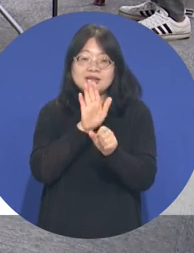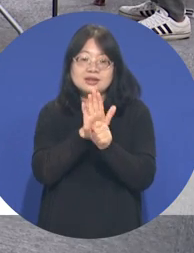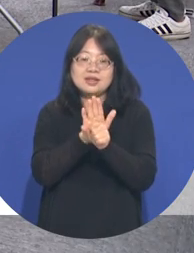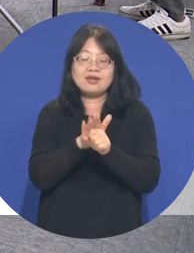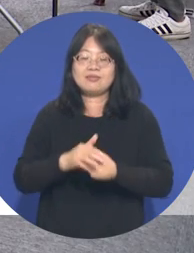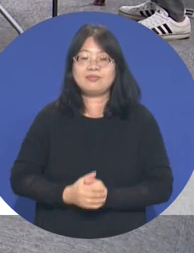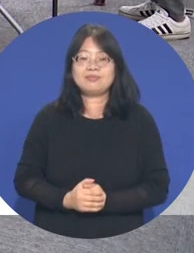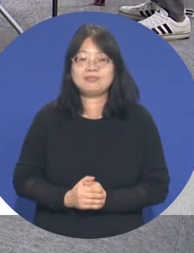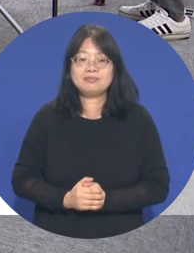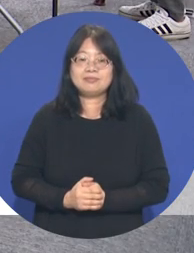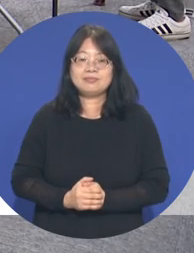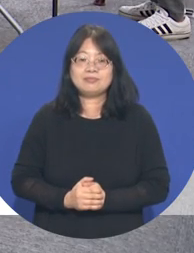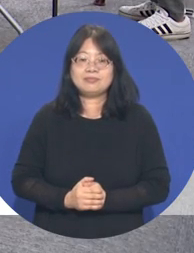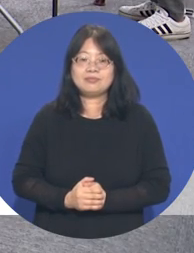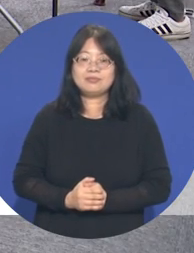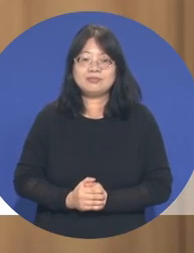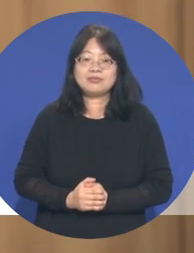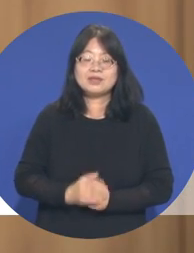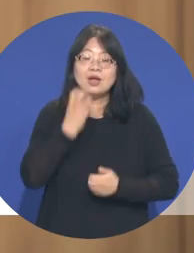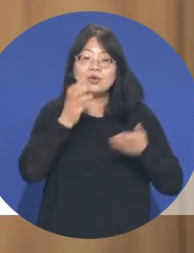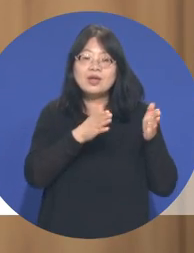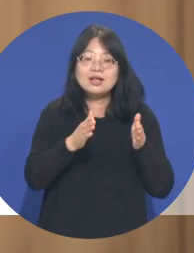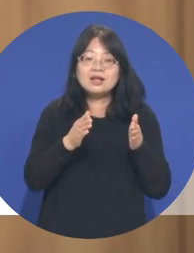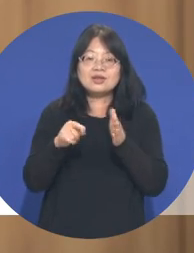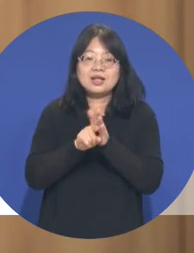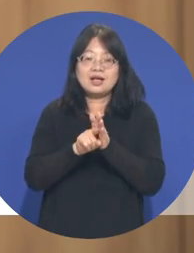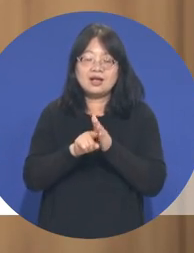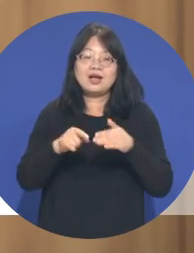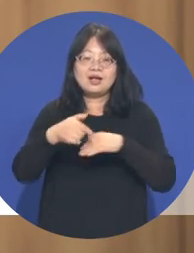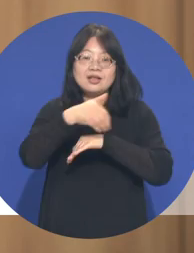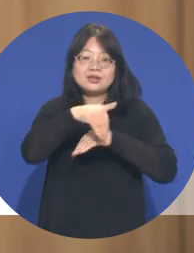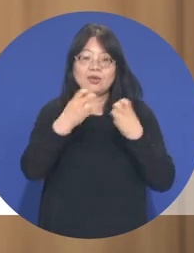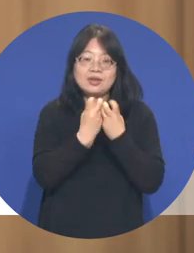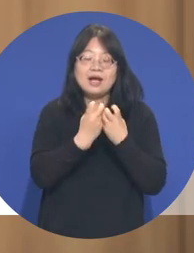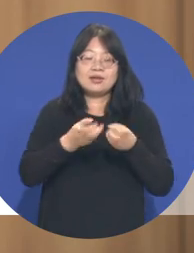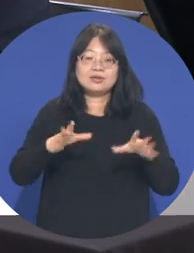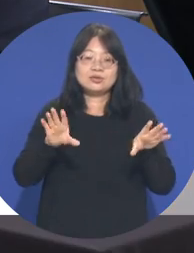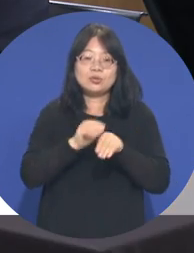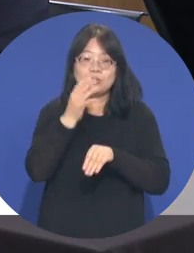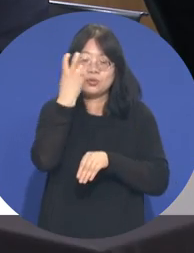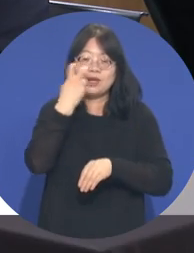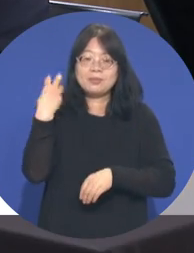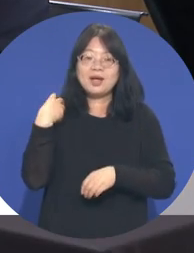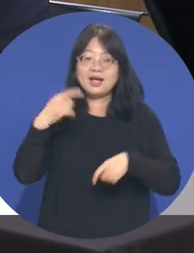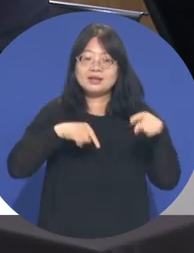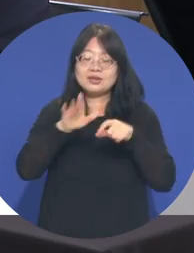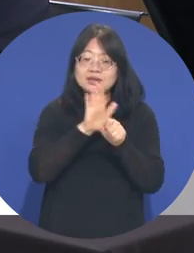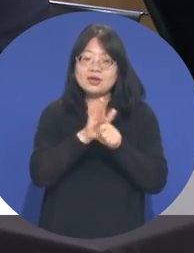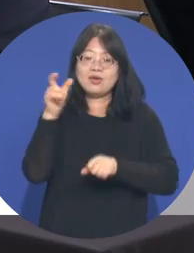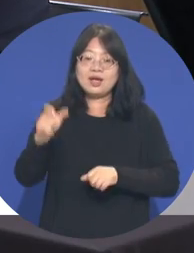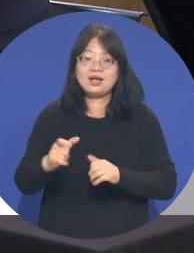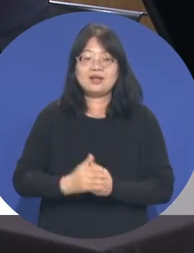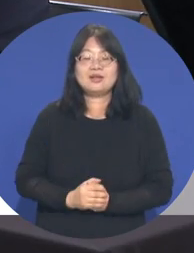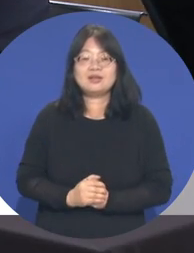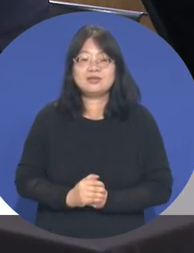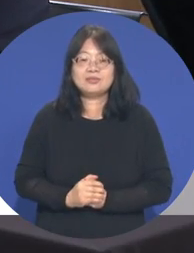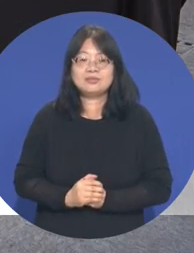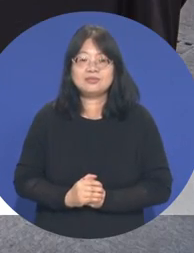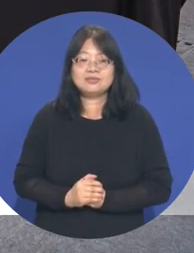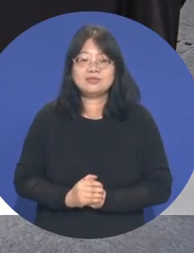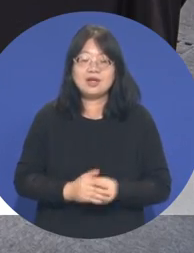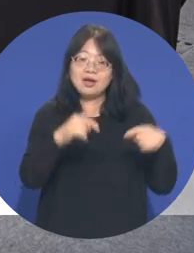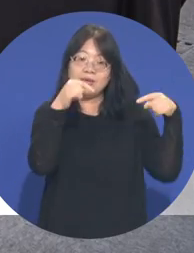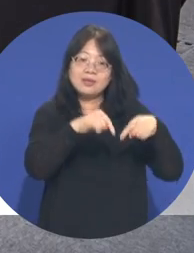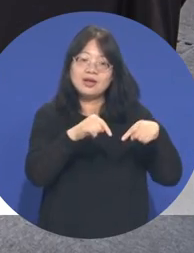펼칠 계획입니다. 특히 도는 이를 위한 전략 수립을 총괄하고 행정적 지원을 강화할 방침입니다. 이번